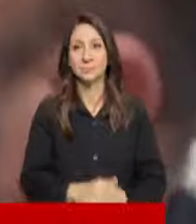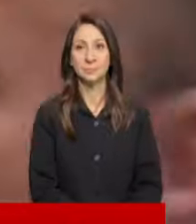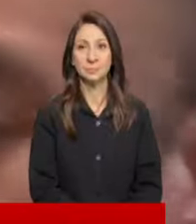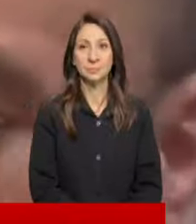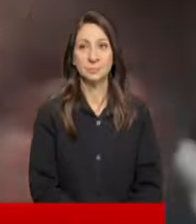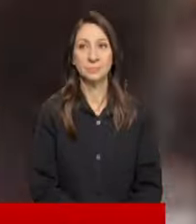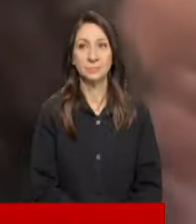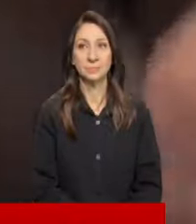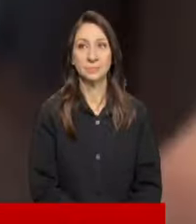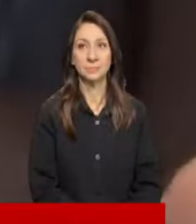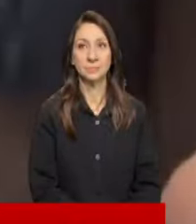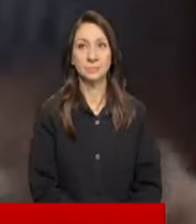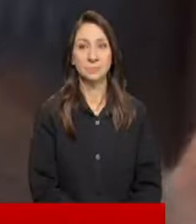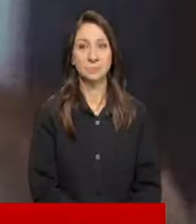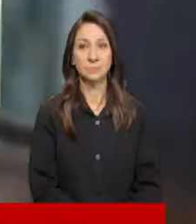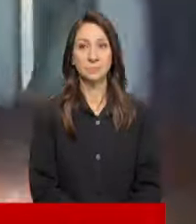çıkardı.